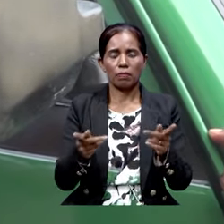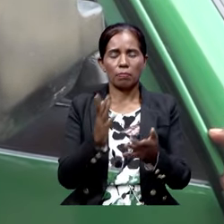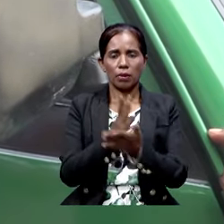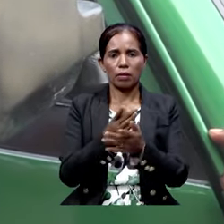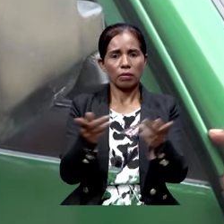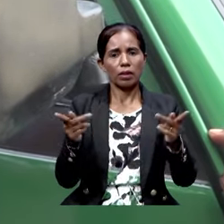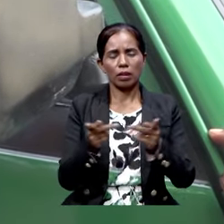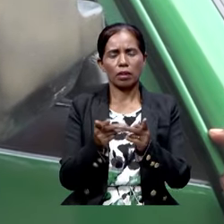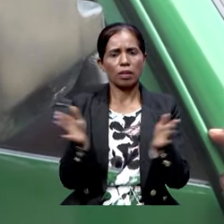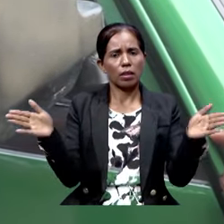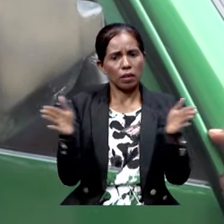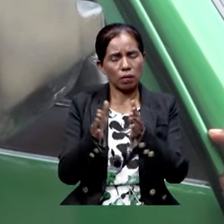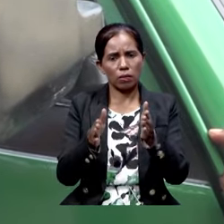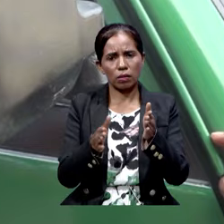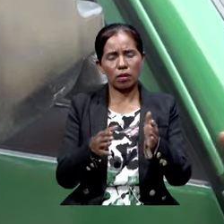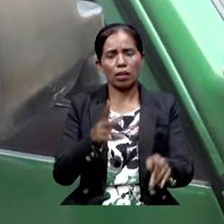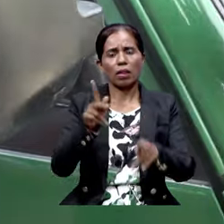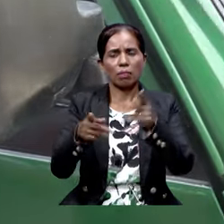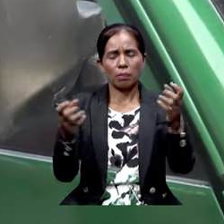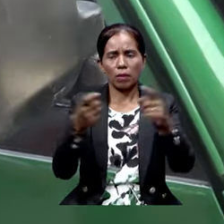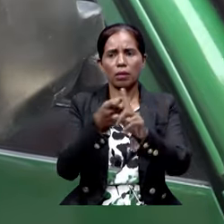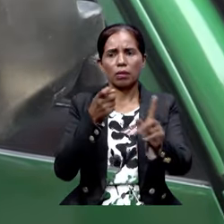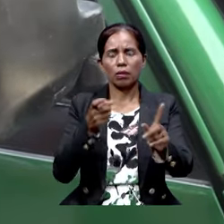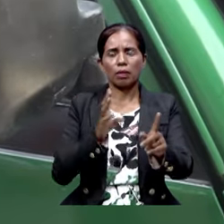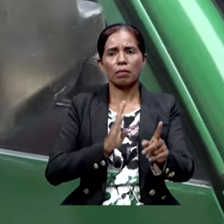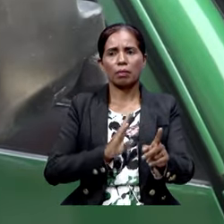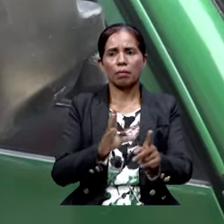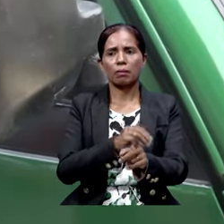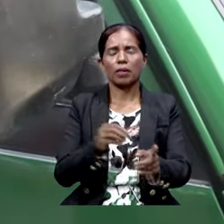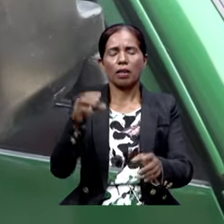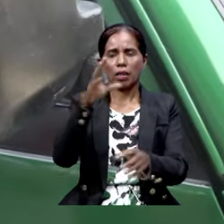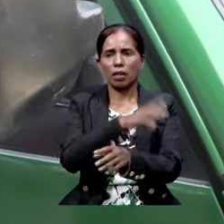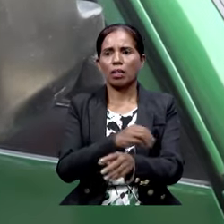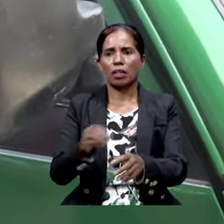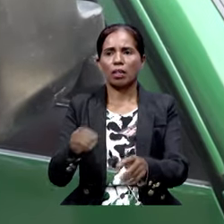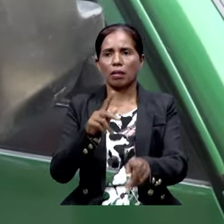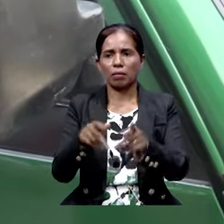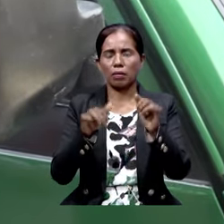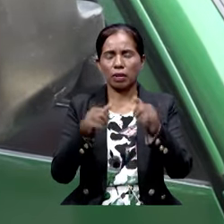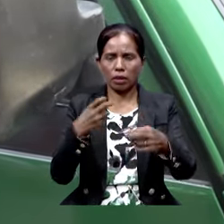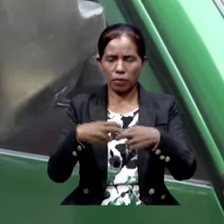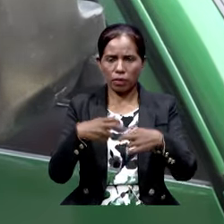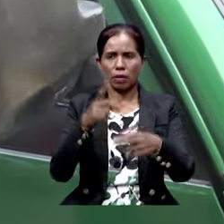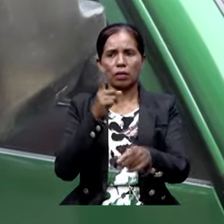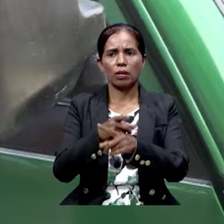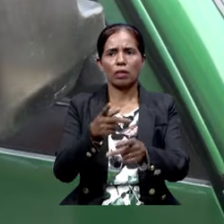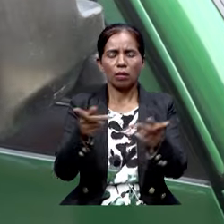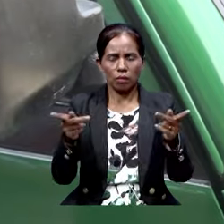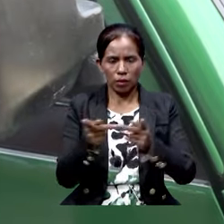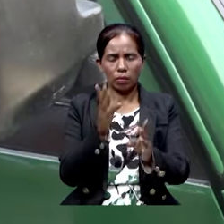nebe penumpas usine ba me bisir ne mai kara tua tumbe penumpas sira ne mas haras ketamba fatih atu para